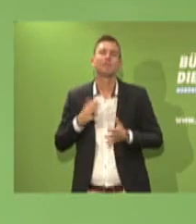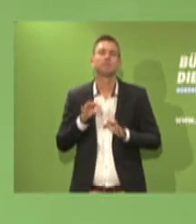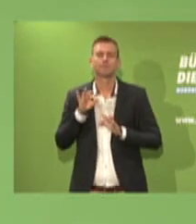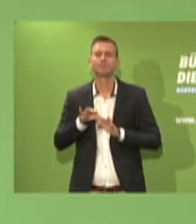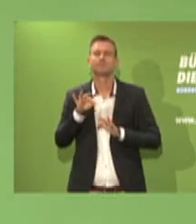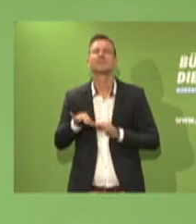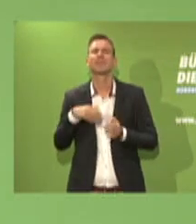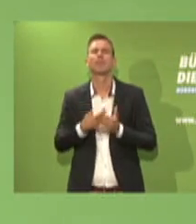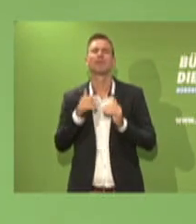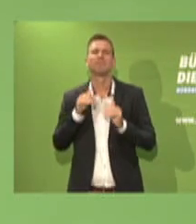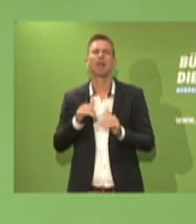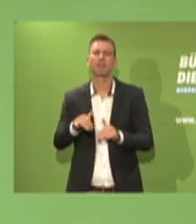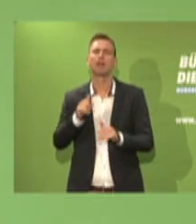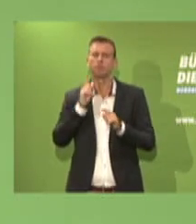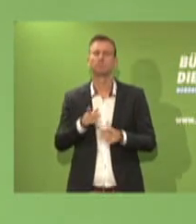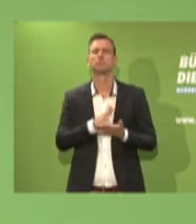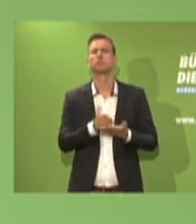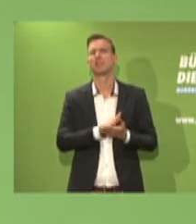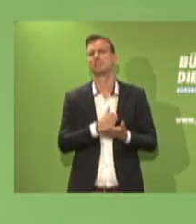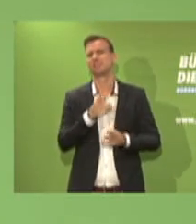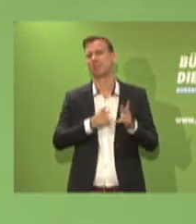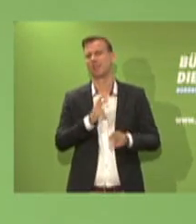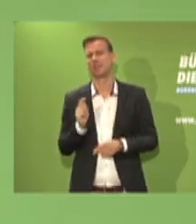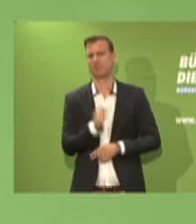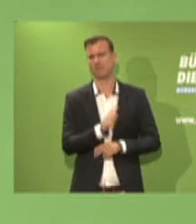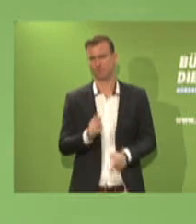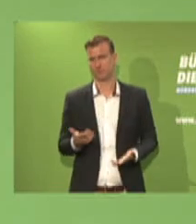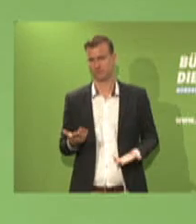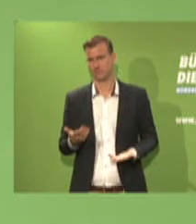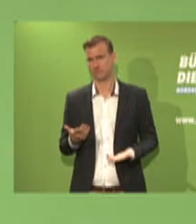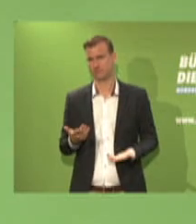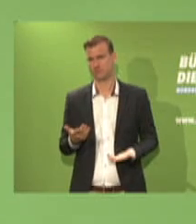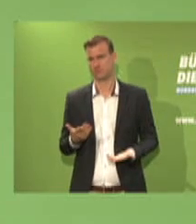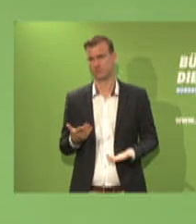es vor einem Landesschiedsgericht landet und letztlich,